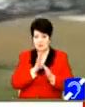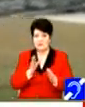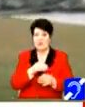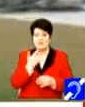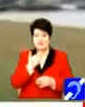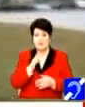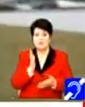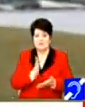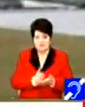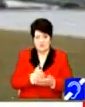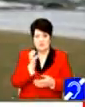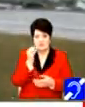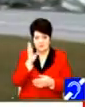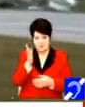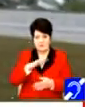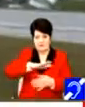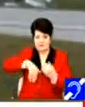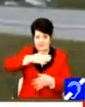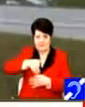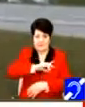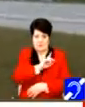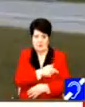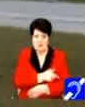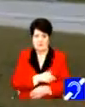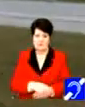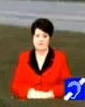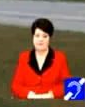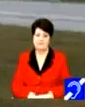că sunt de așteptat noi furtuni puternice.